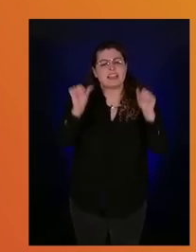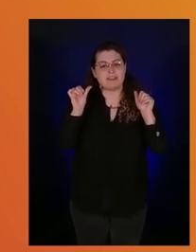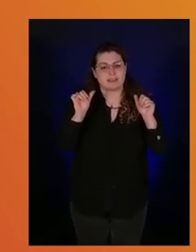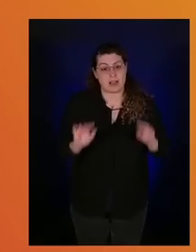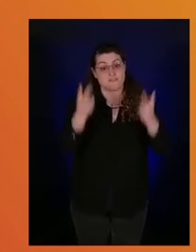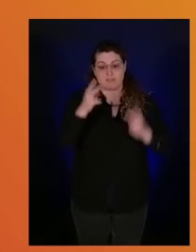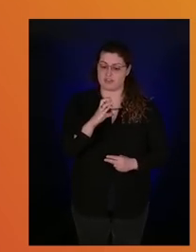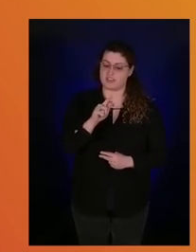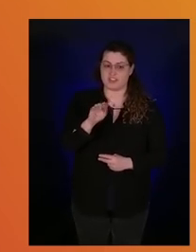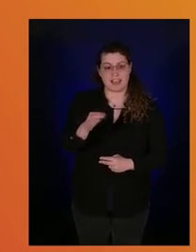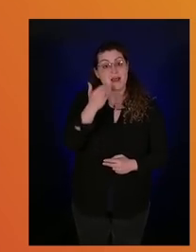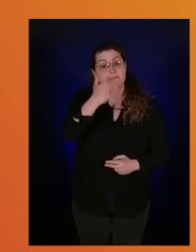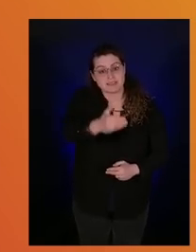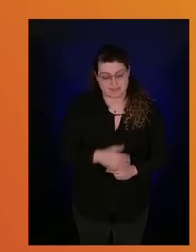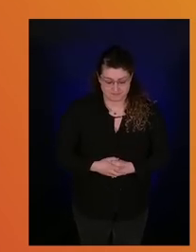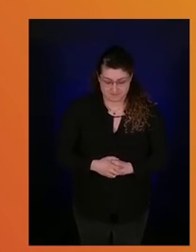la CGT. Merci.